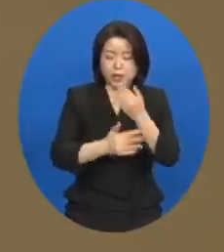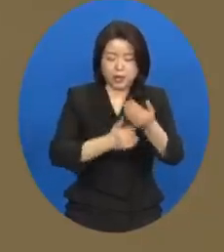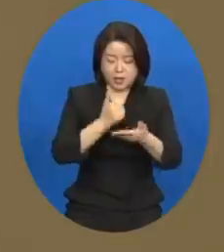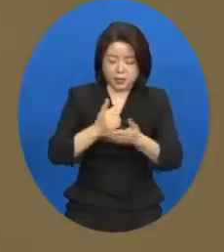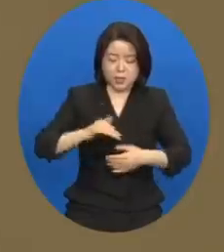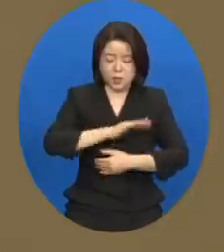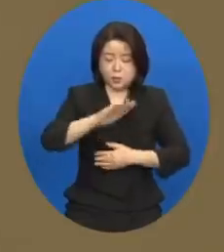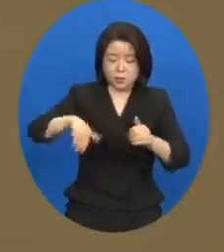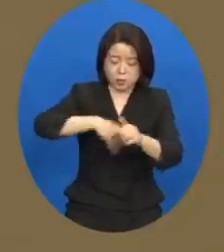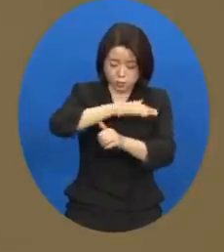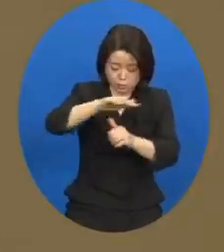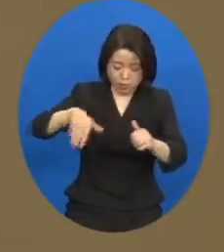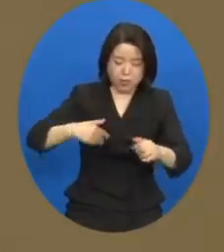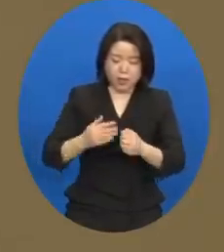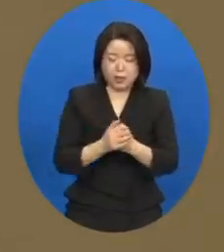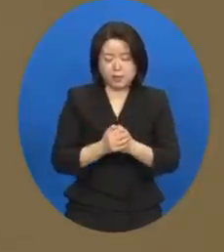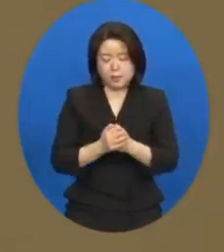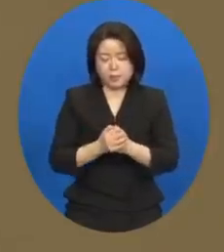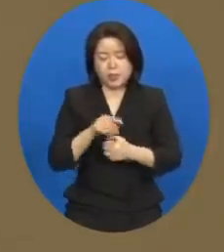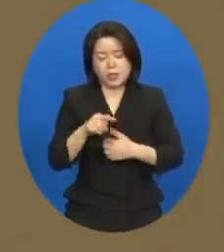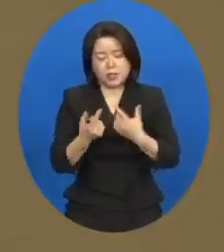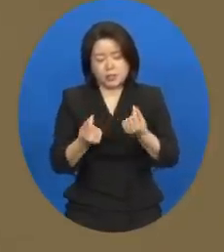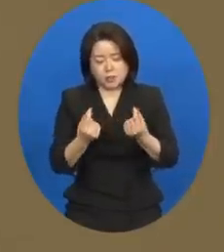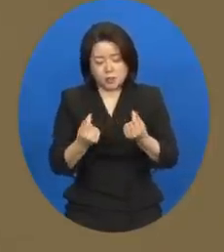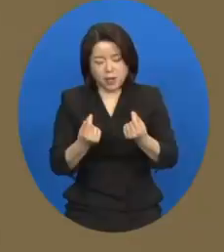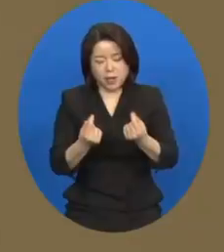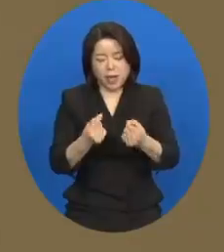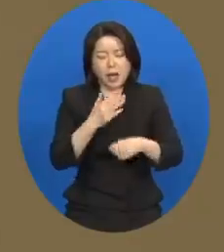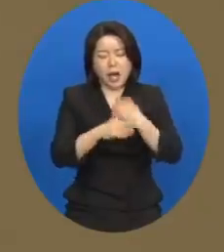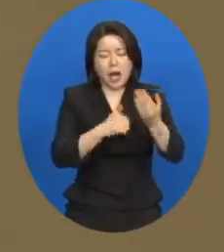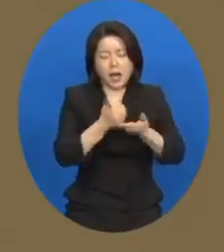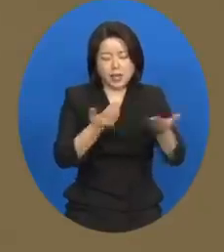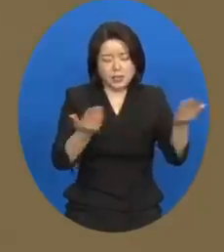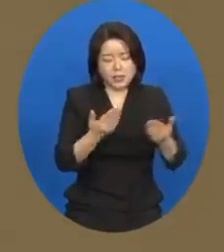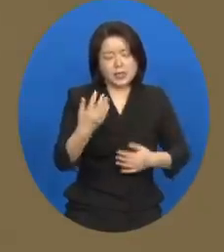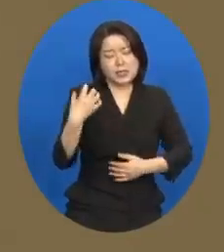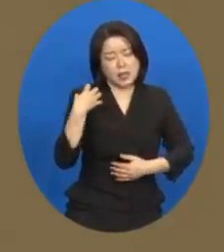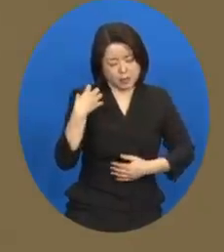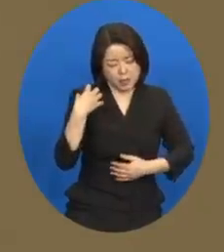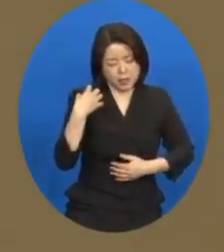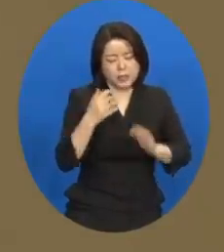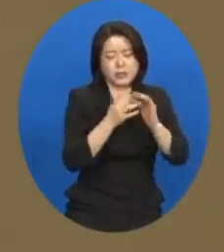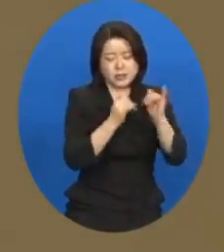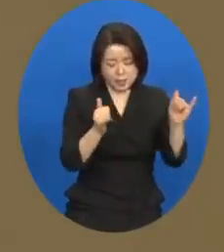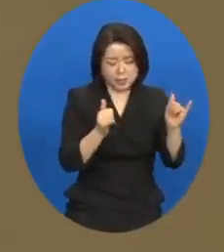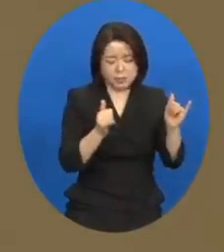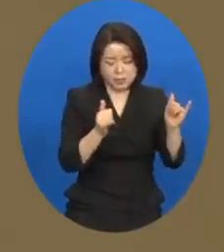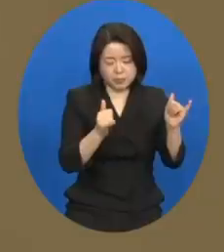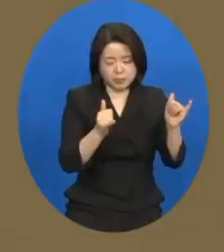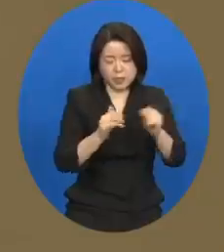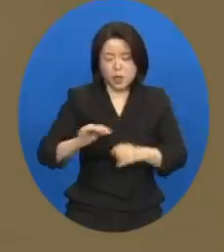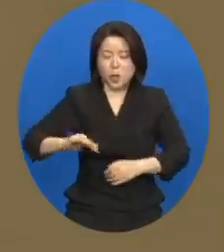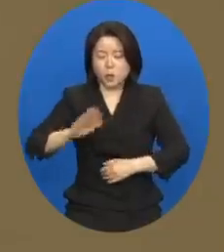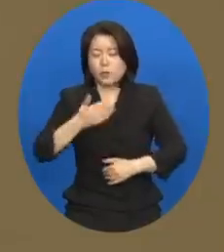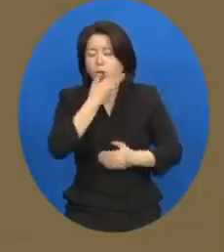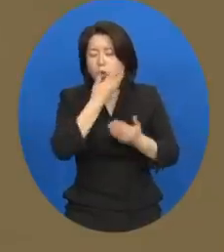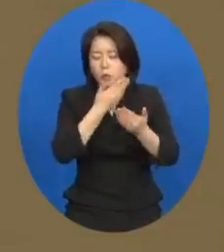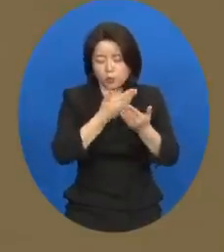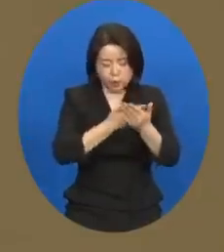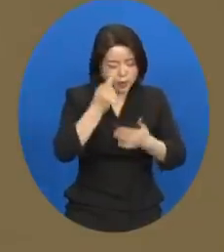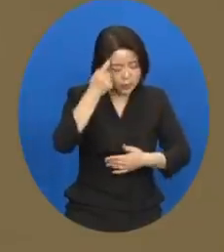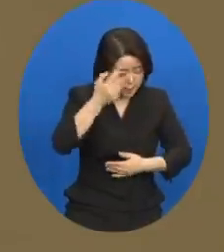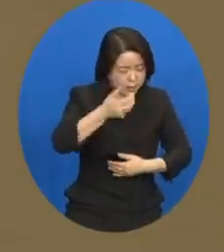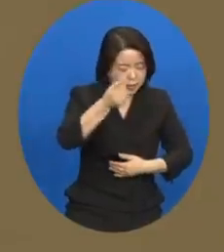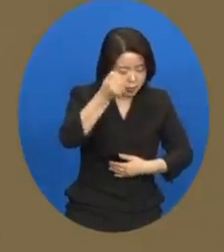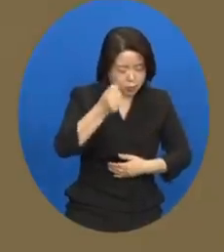우리 주변에서 그렇게 전적으로 주의 일을 감당하는 사역자들을 우리가 귀하게 여기게